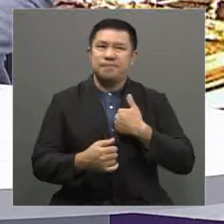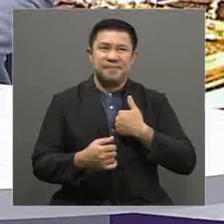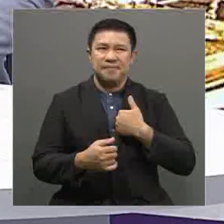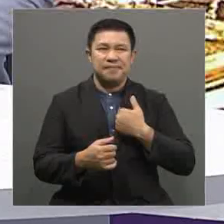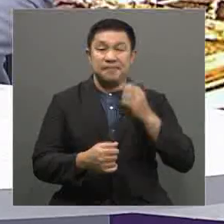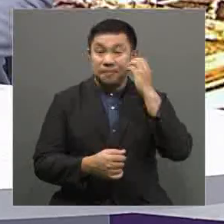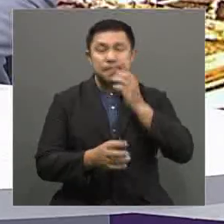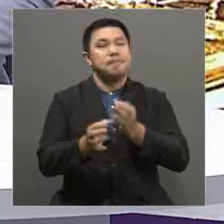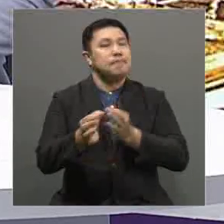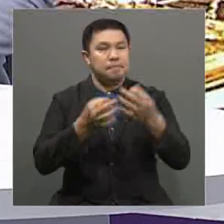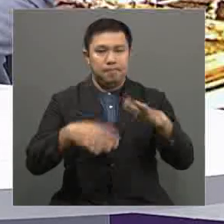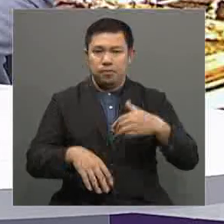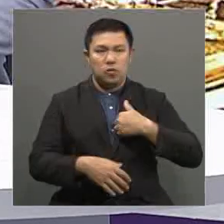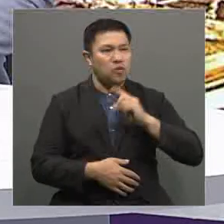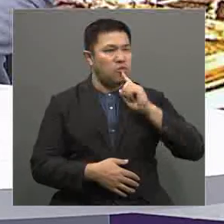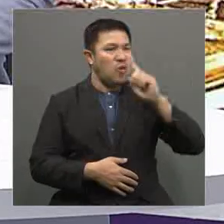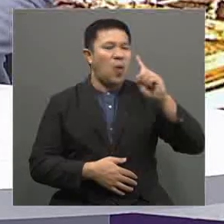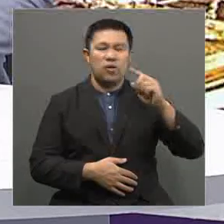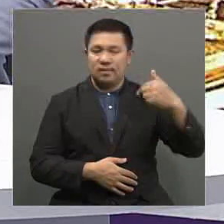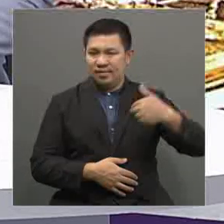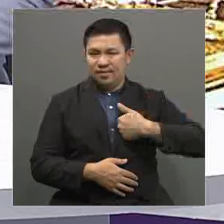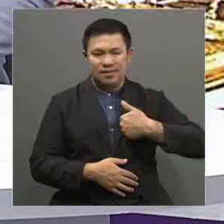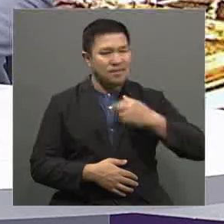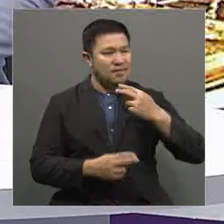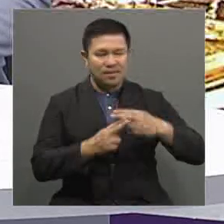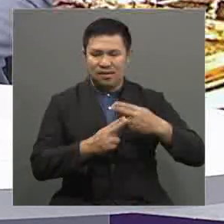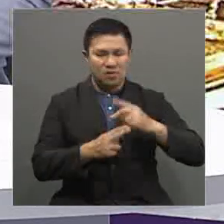ดำเนินคดียังไม่ถูกแจ้งข้อกล่าวหายังถือว่าเป็นผู้บริสุทธิ์อยู่นะคะนะครับ